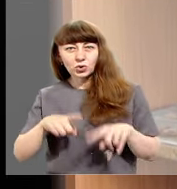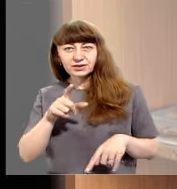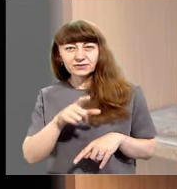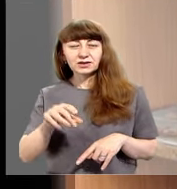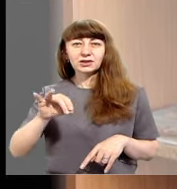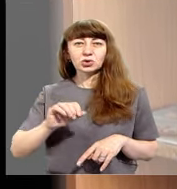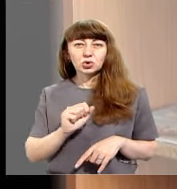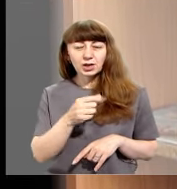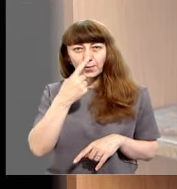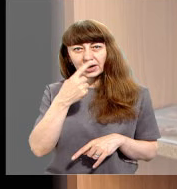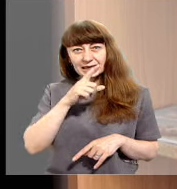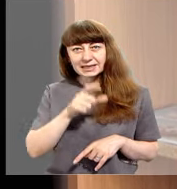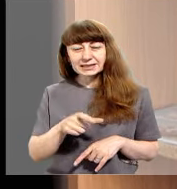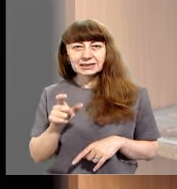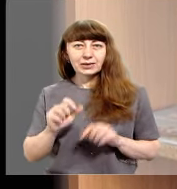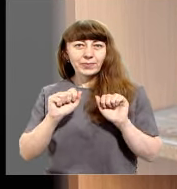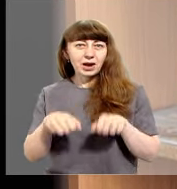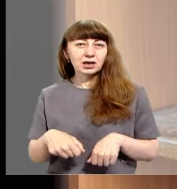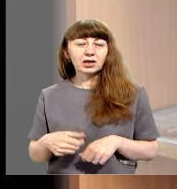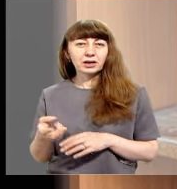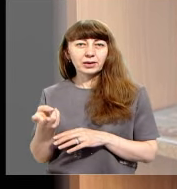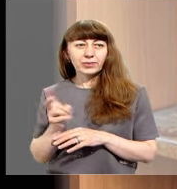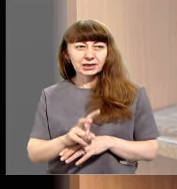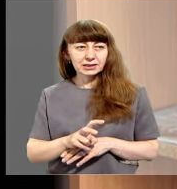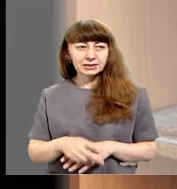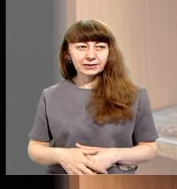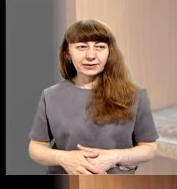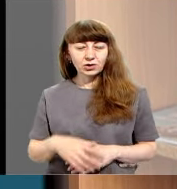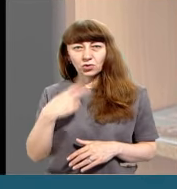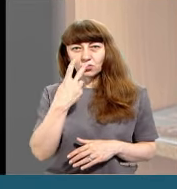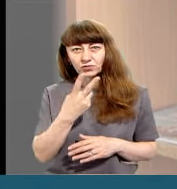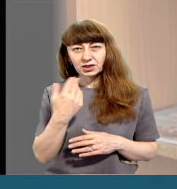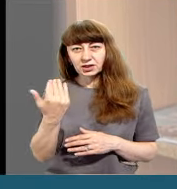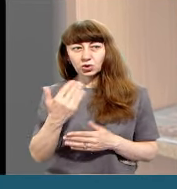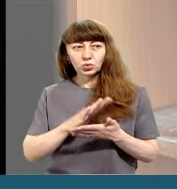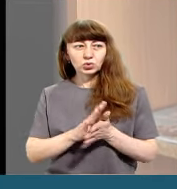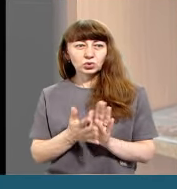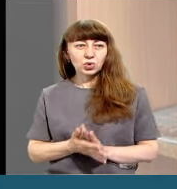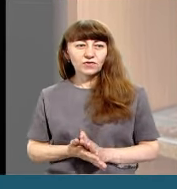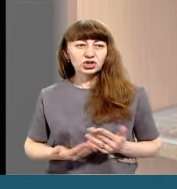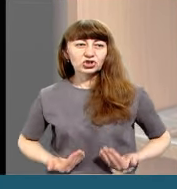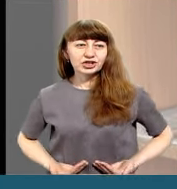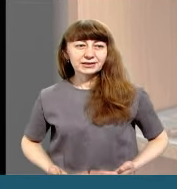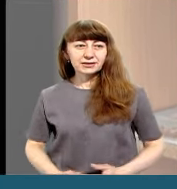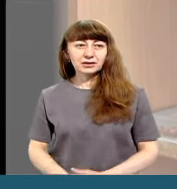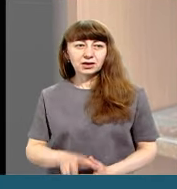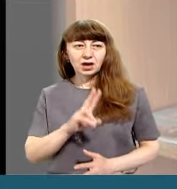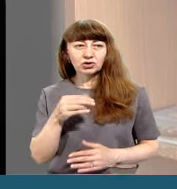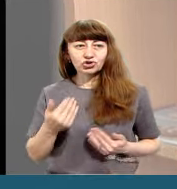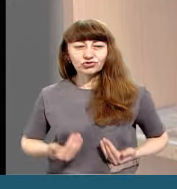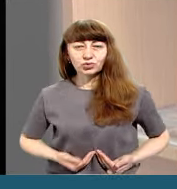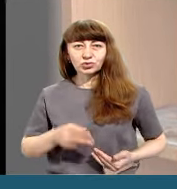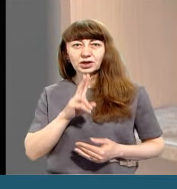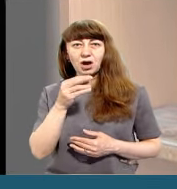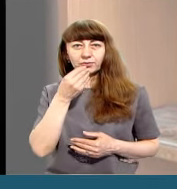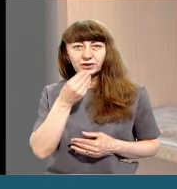друзья, близкие осужденных могли наглядно увидеть их условия содержания, как они живут, как они питаются, как